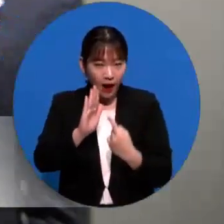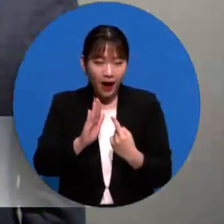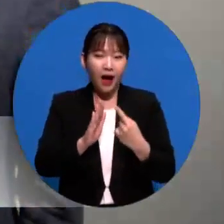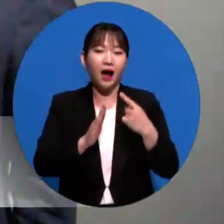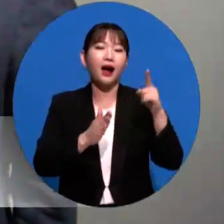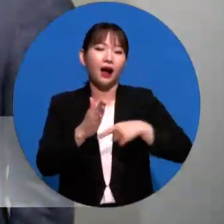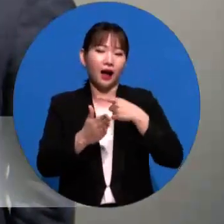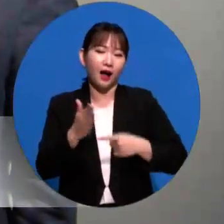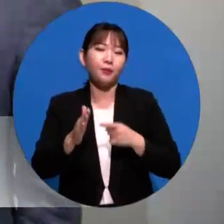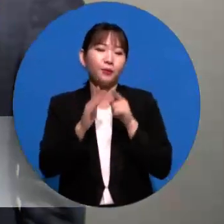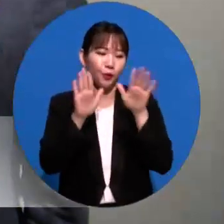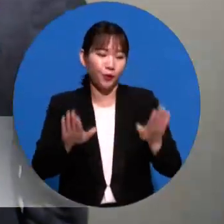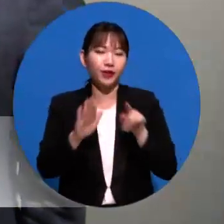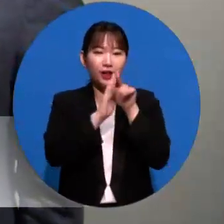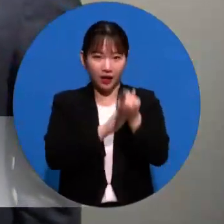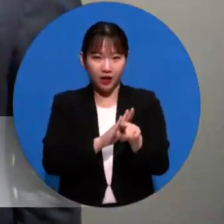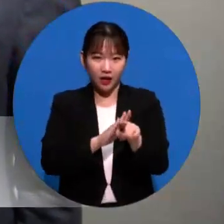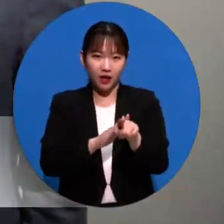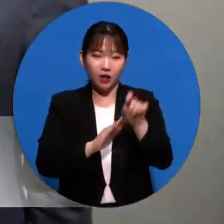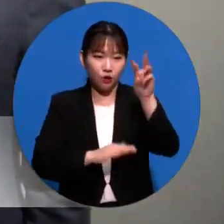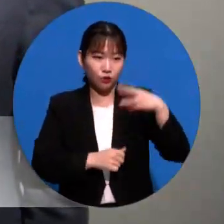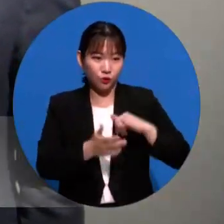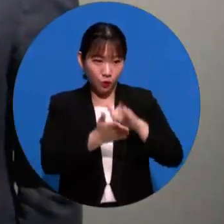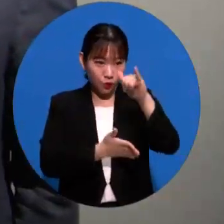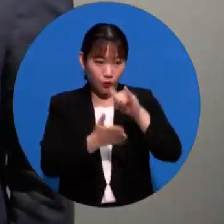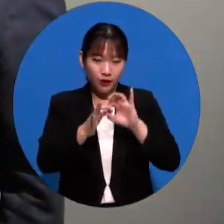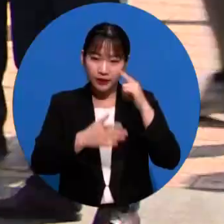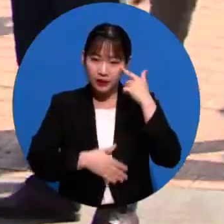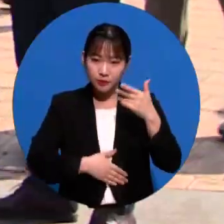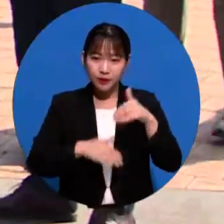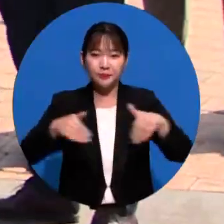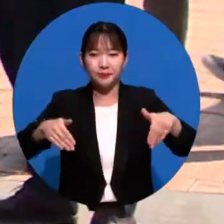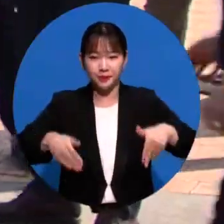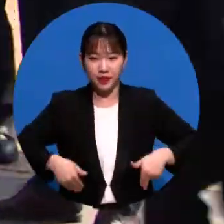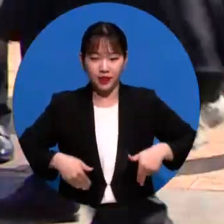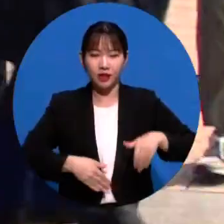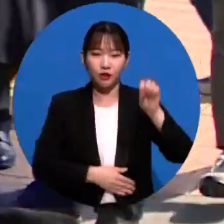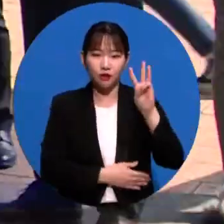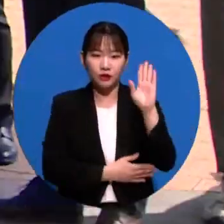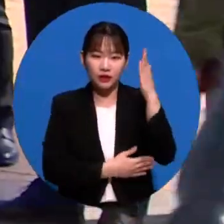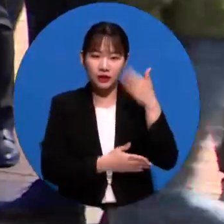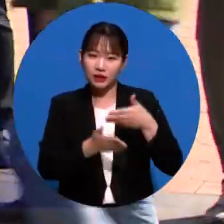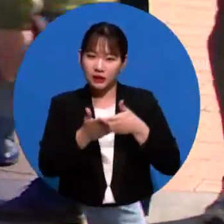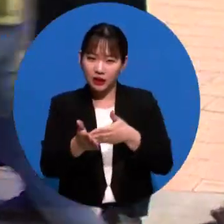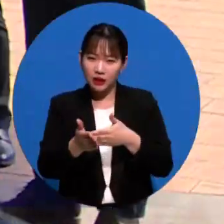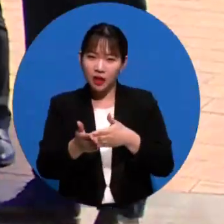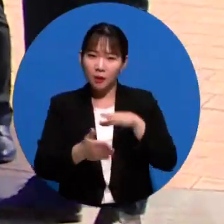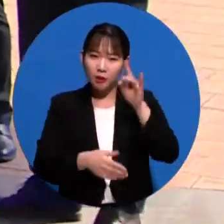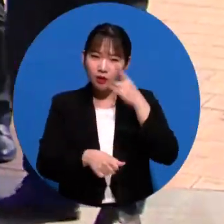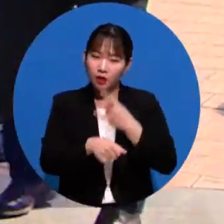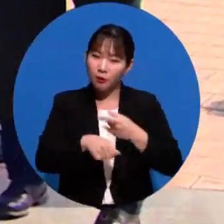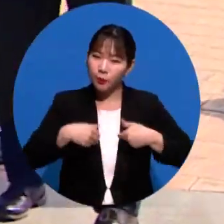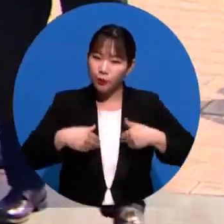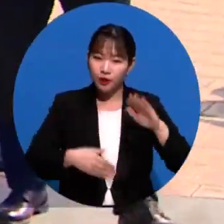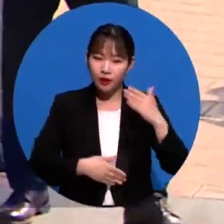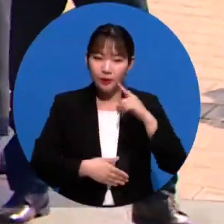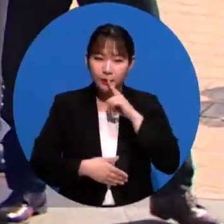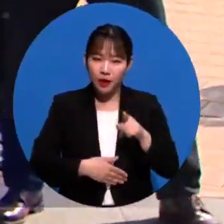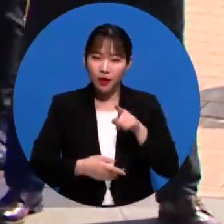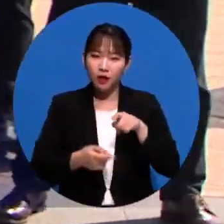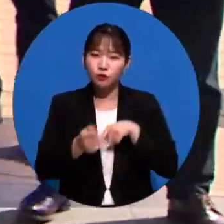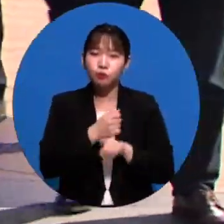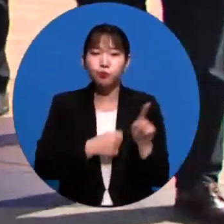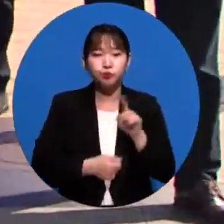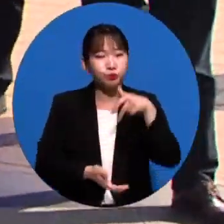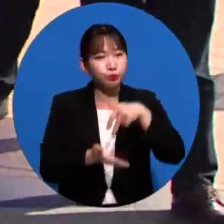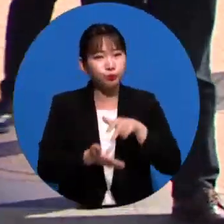답방이라며 광주 군공항 관련 질문에는 선을 그었습니다. 광주시가 좀 제시할 거는 먼저 해야 된다라고 하는 그 부분에 대해서는